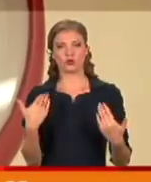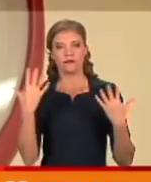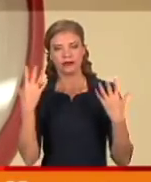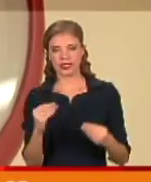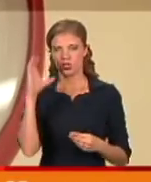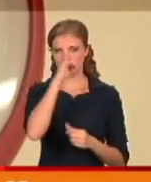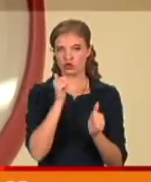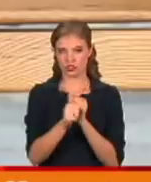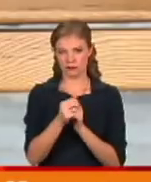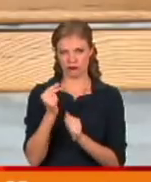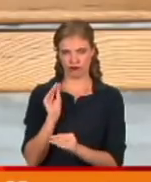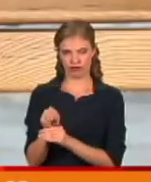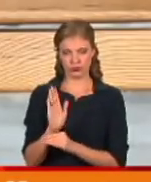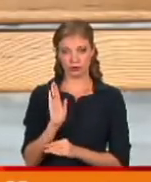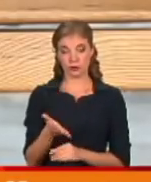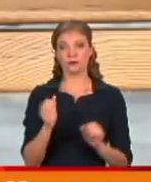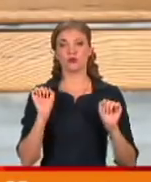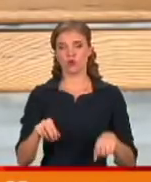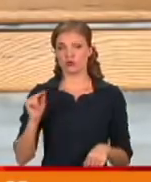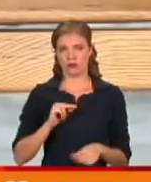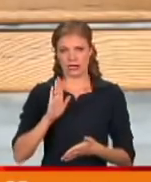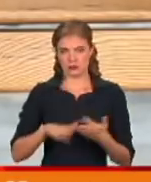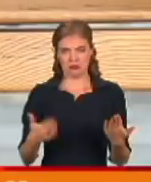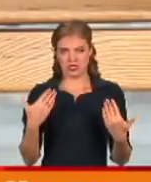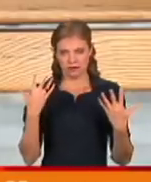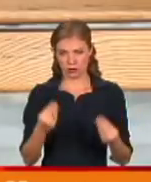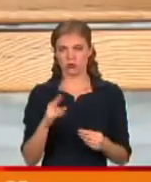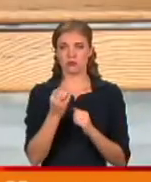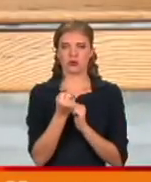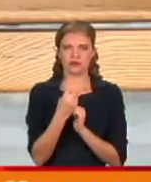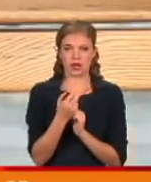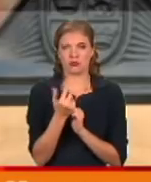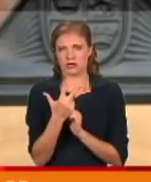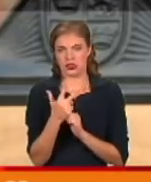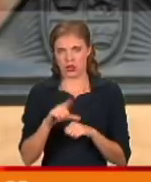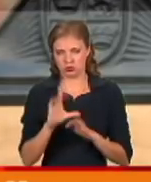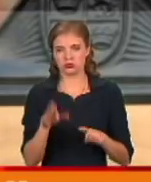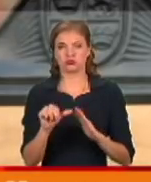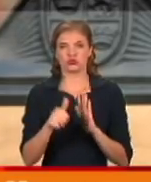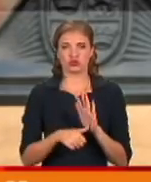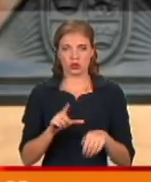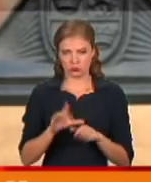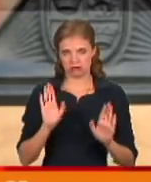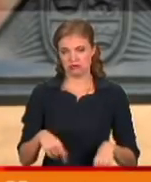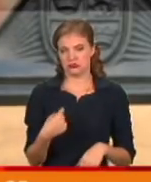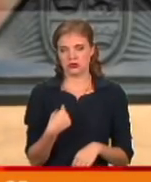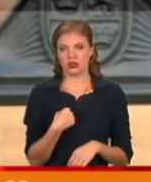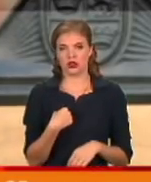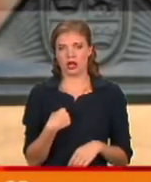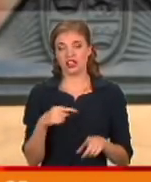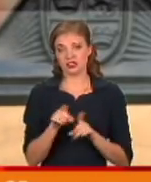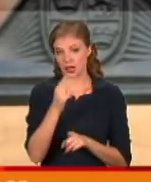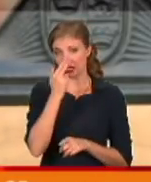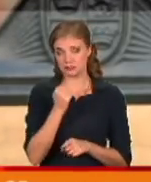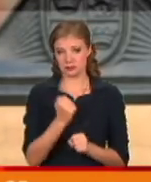нічні зміни доплачують. Можу працювати і без вихідних, і по 12, по 13 годин, по 16 годин. Тобто я так